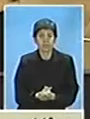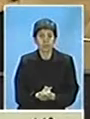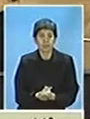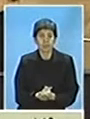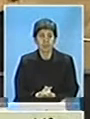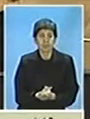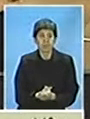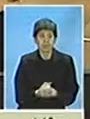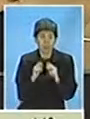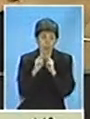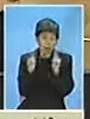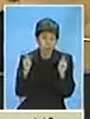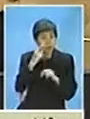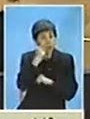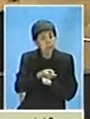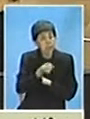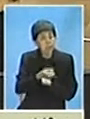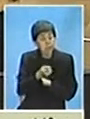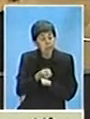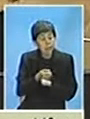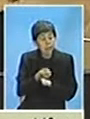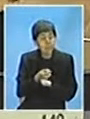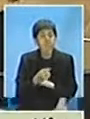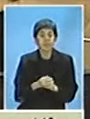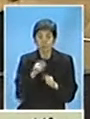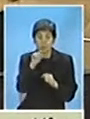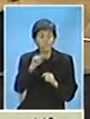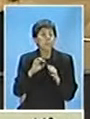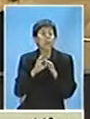กรรมธิการยืนยันว่าไม่เกี่ยวข้องค่ะ